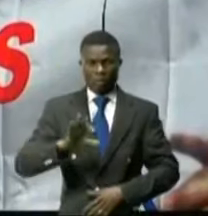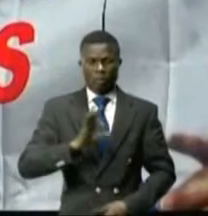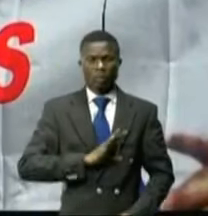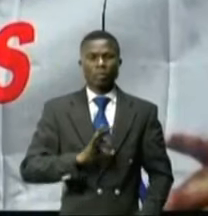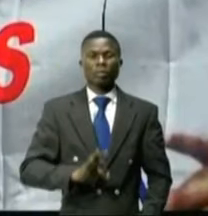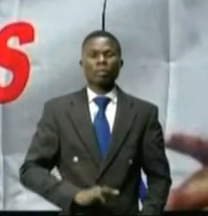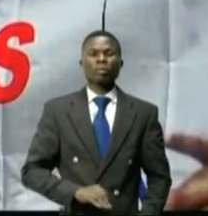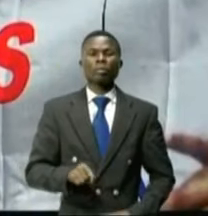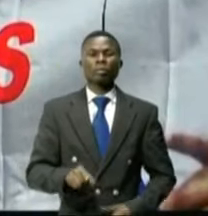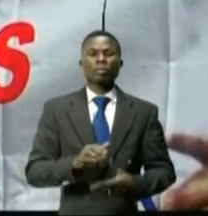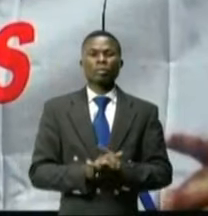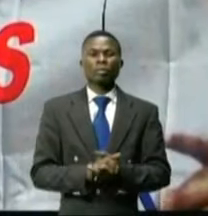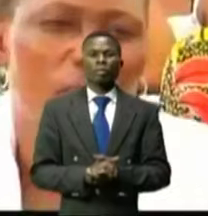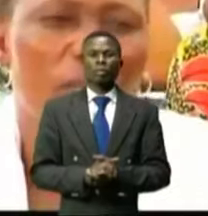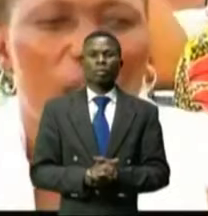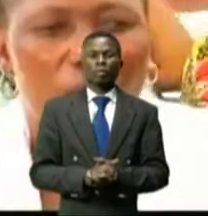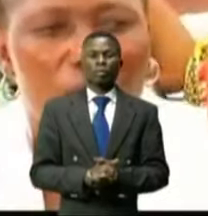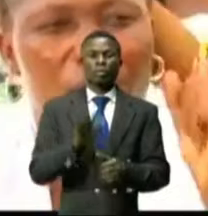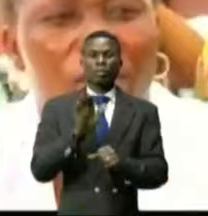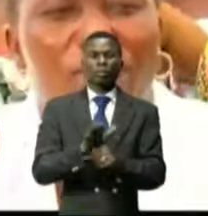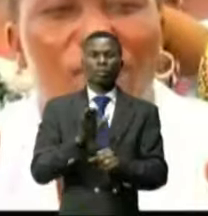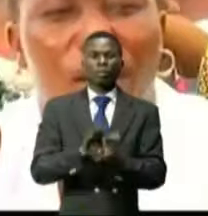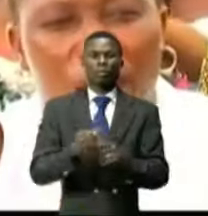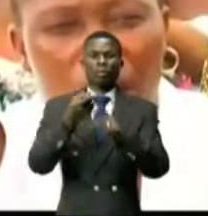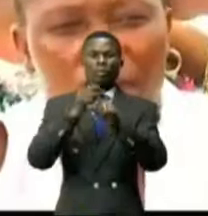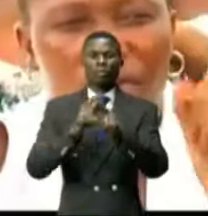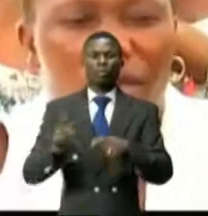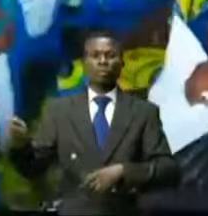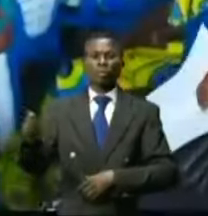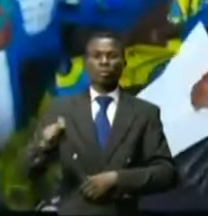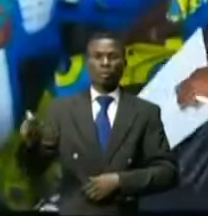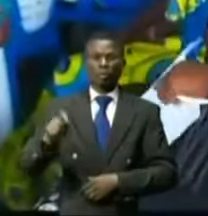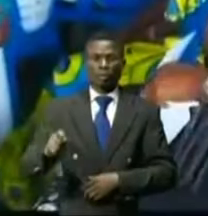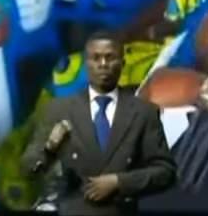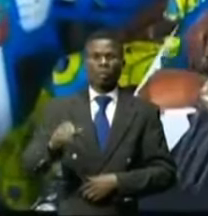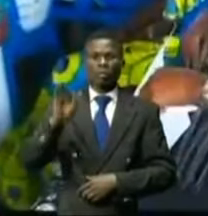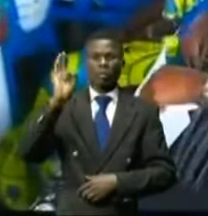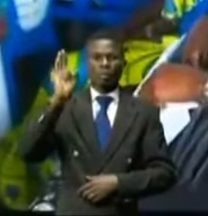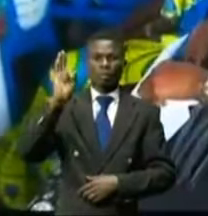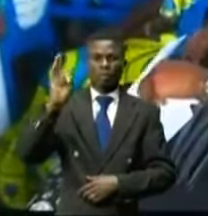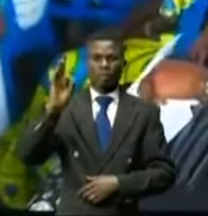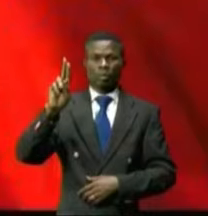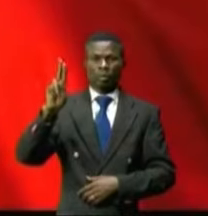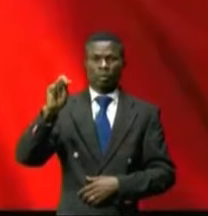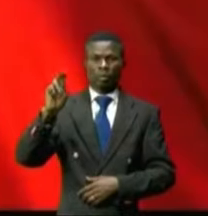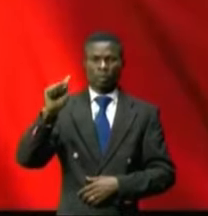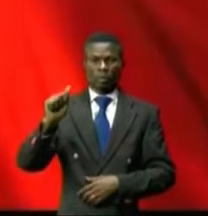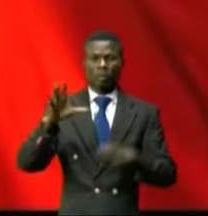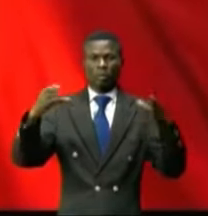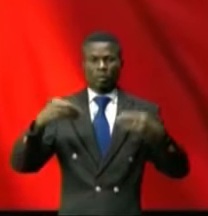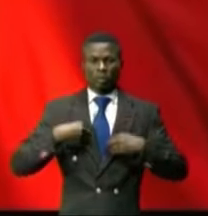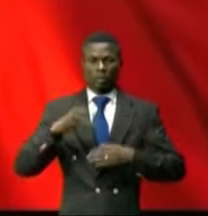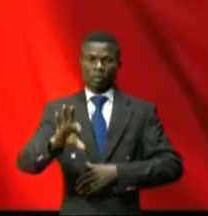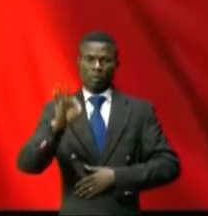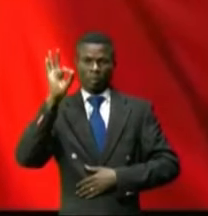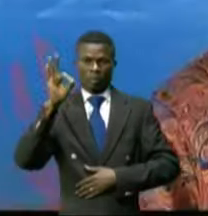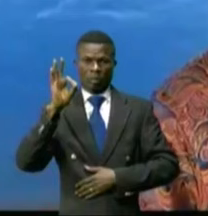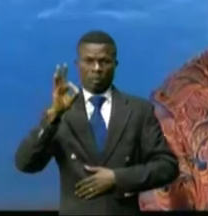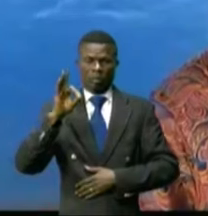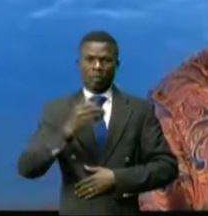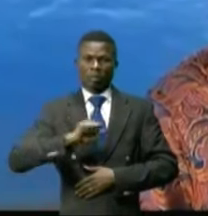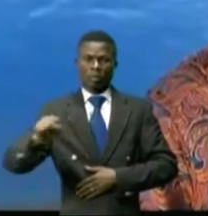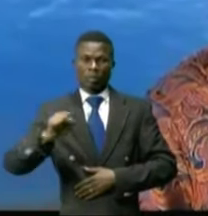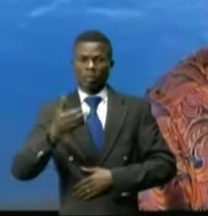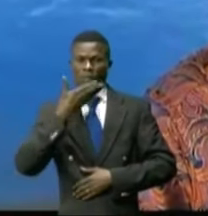Félix-Antoine Tshisekedi. La plupart venus du district de Lafuna et affirment en même temps avoir choisi les bons côtés